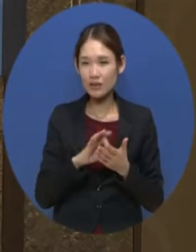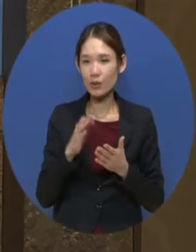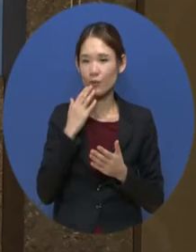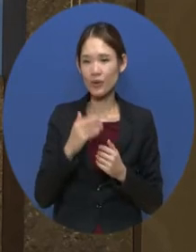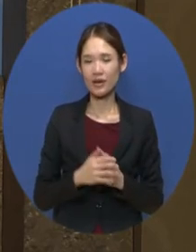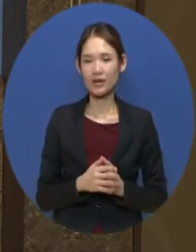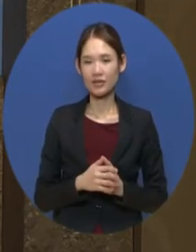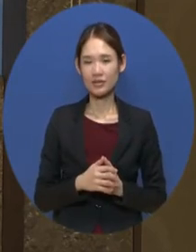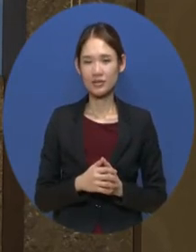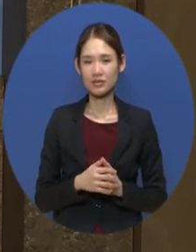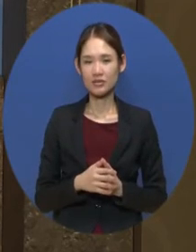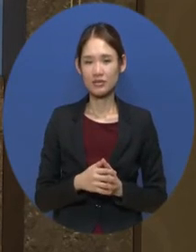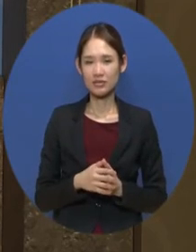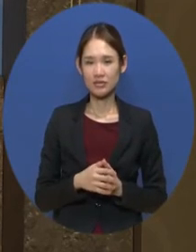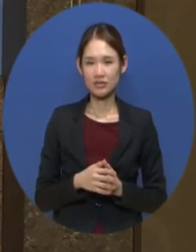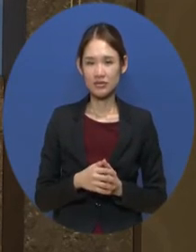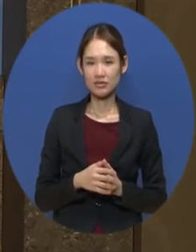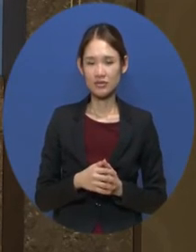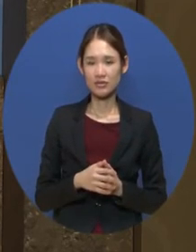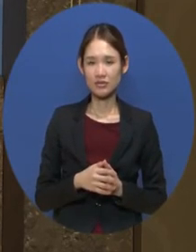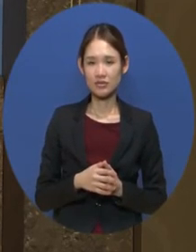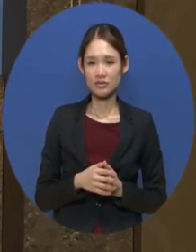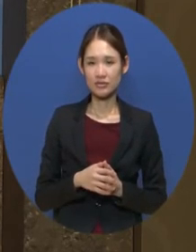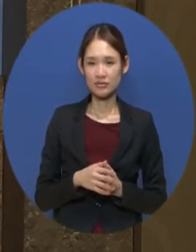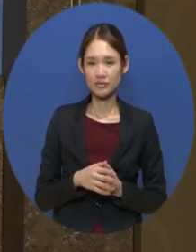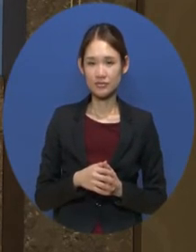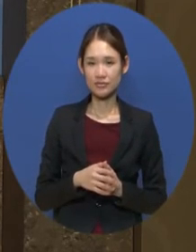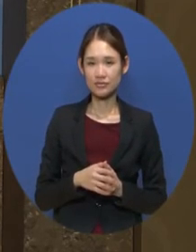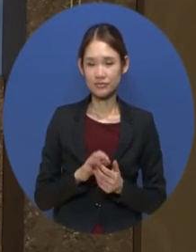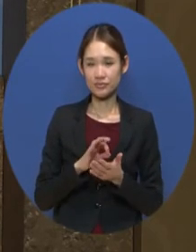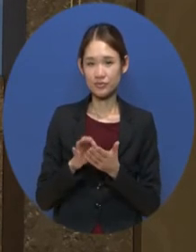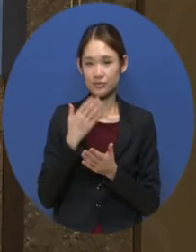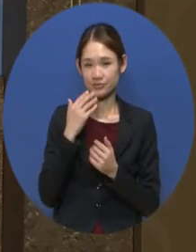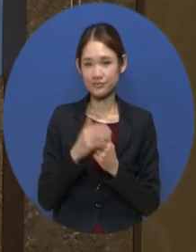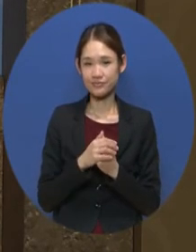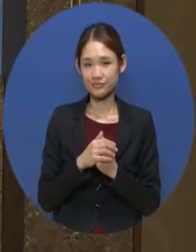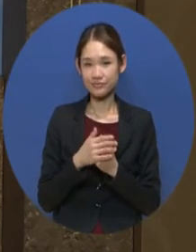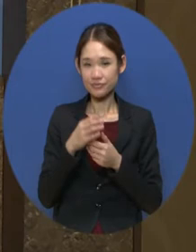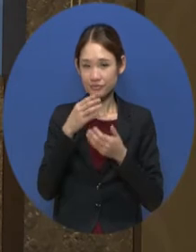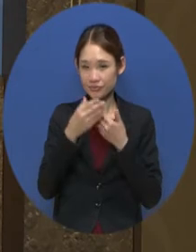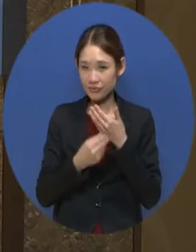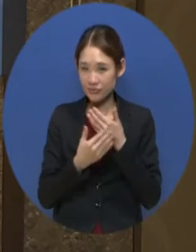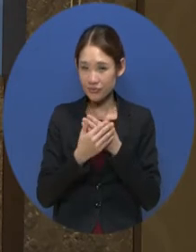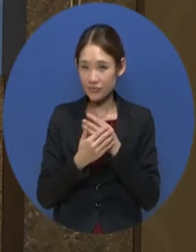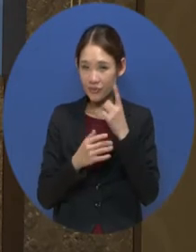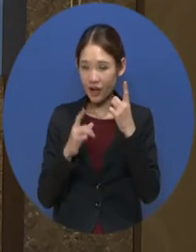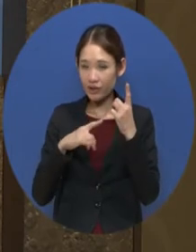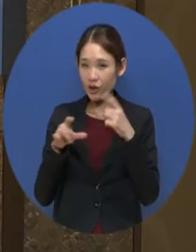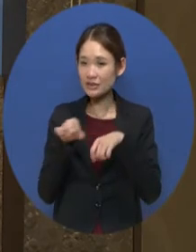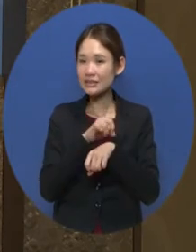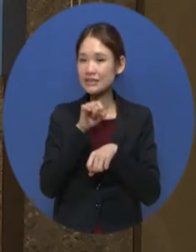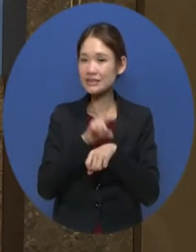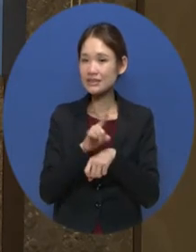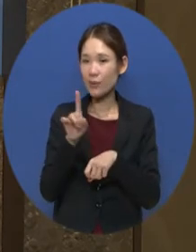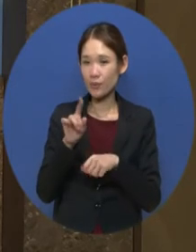그래서 이 앱을 이렇게 활용하시면 될 것 같고 이 어플리케이션은 한 가지 또 특징은